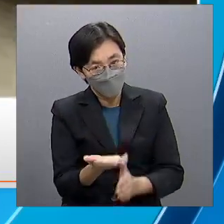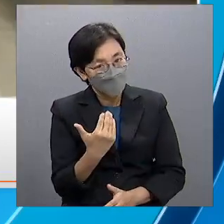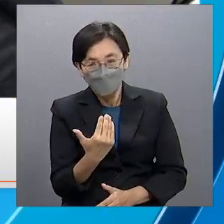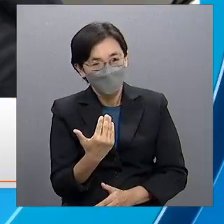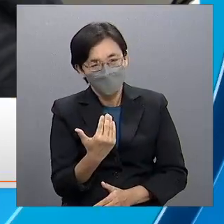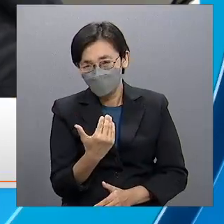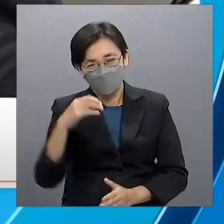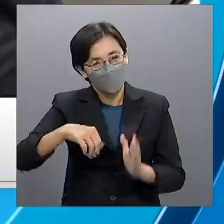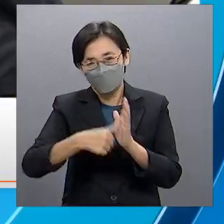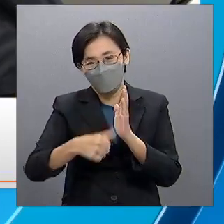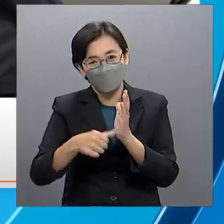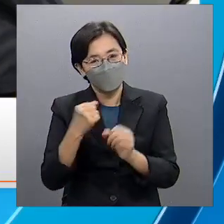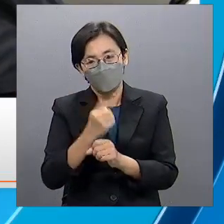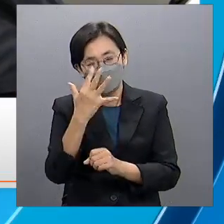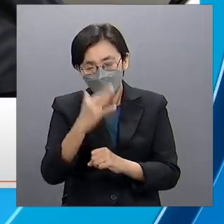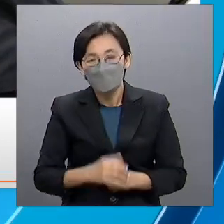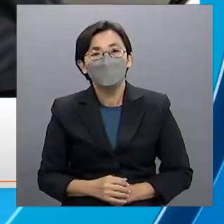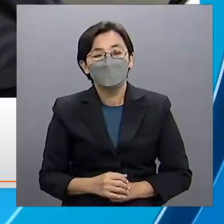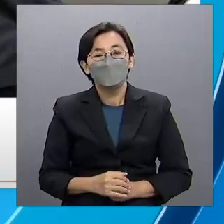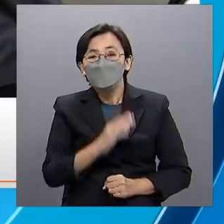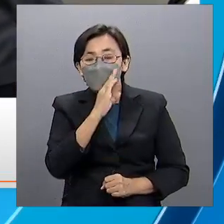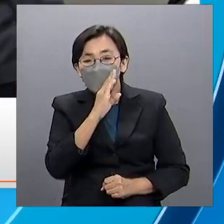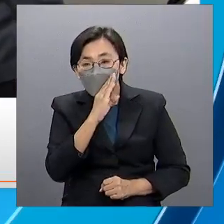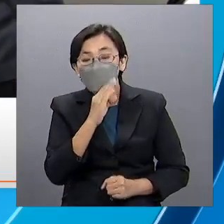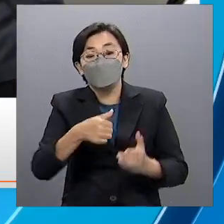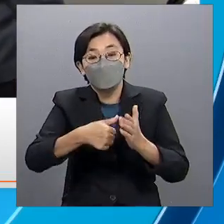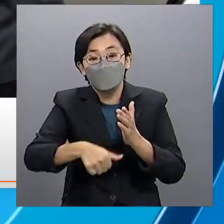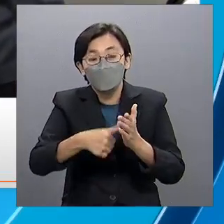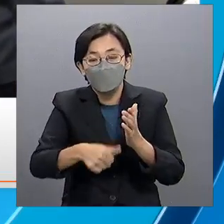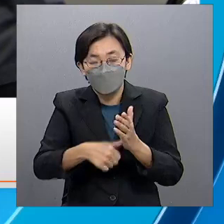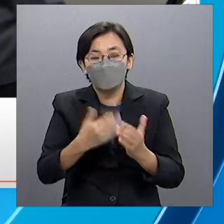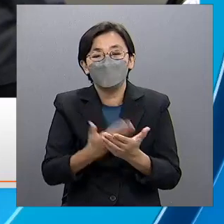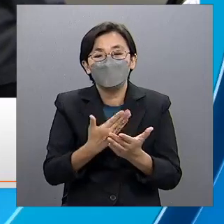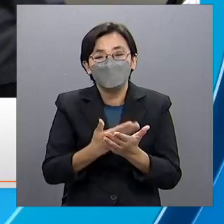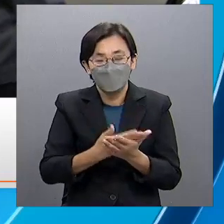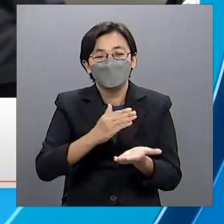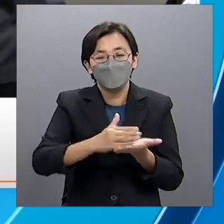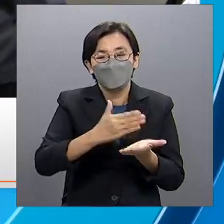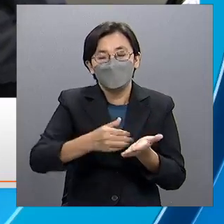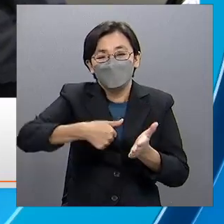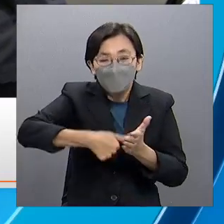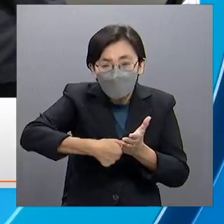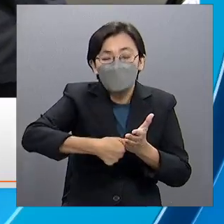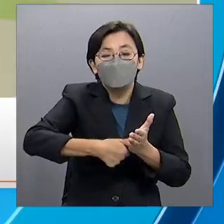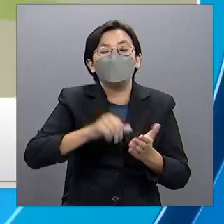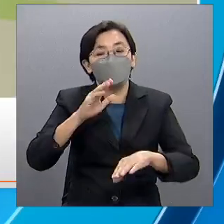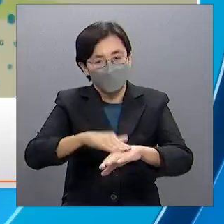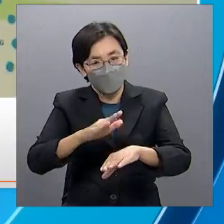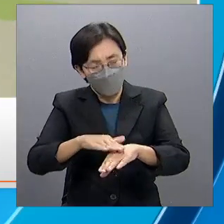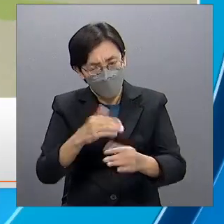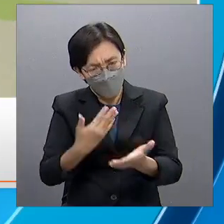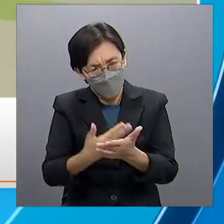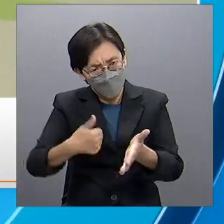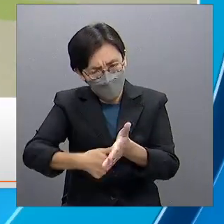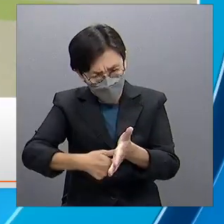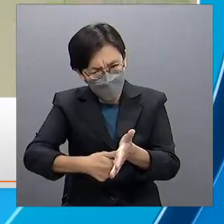จากว่าถ้าคุณมีหนี้ภาษีอากรค้างของกรมสรรพากรอยู่เนี่ยสรรพากรก็จะแจ้งเตือนว่าคุณมีหนี้ภาษีอากรค้าง